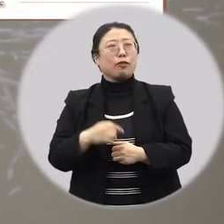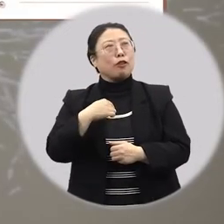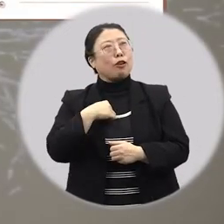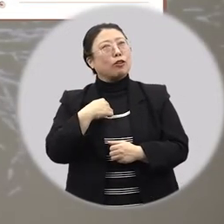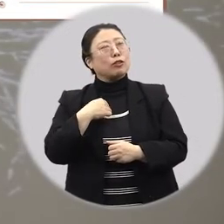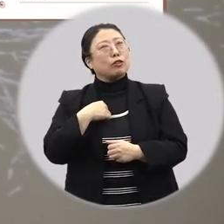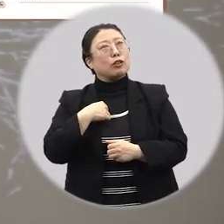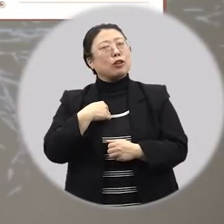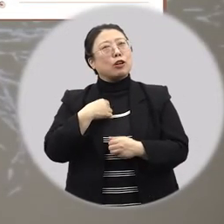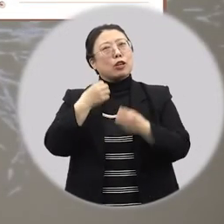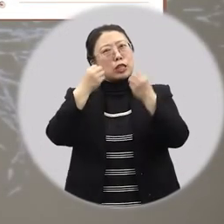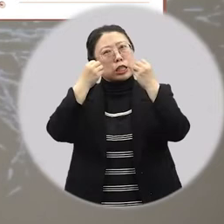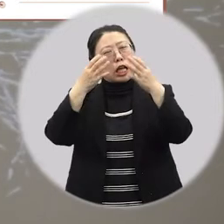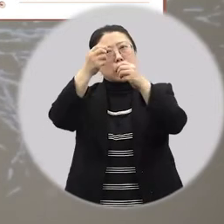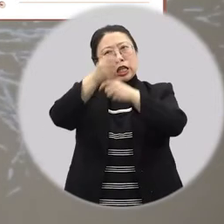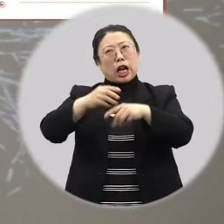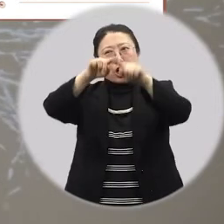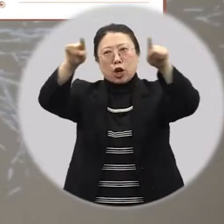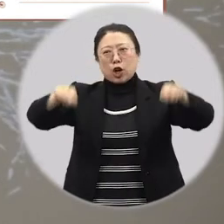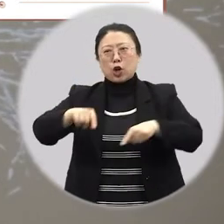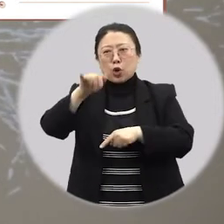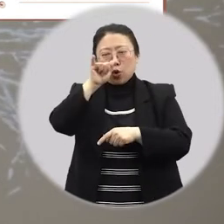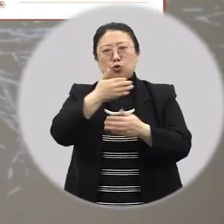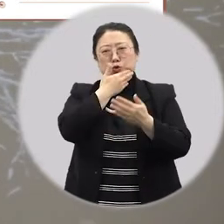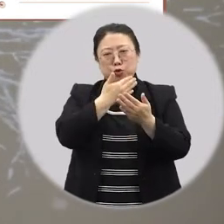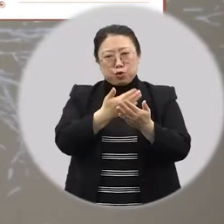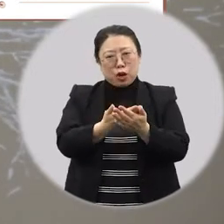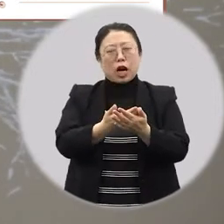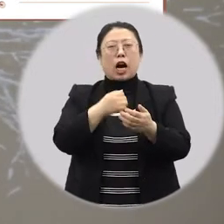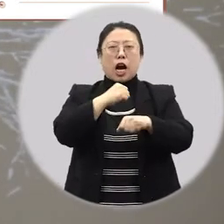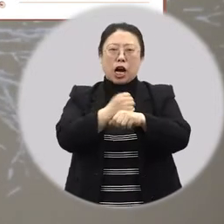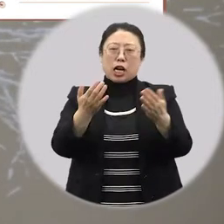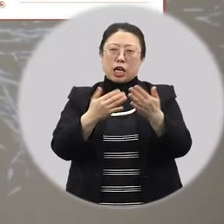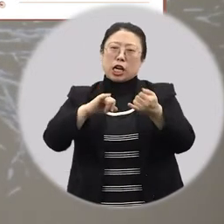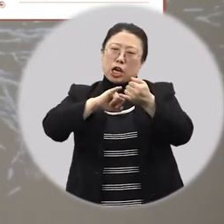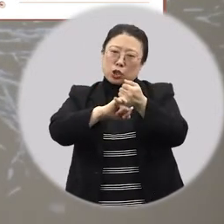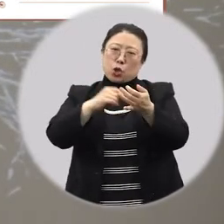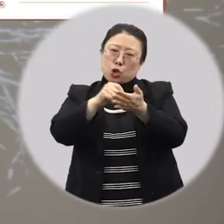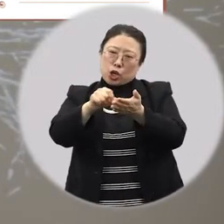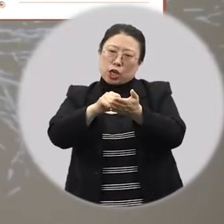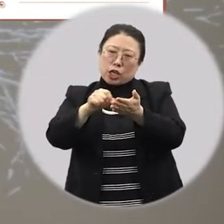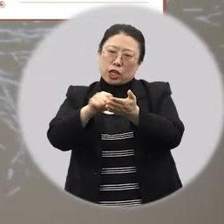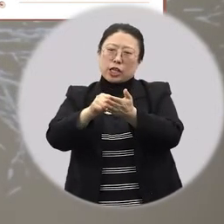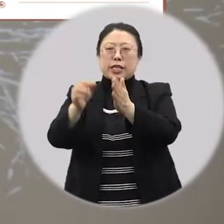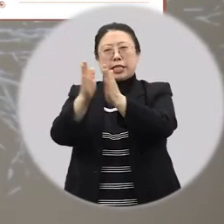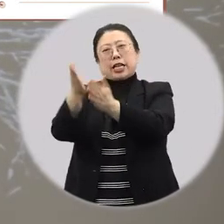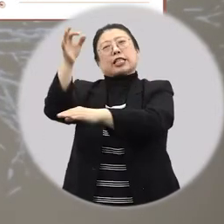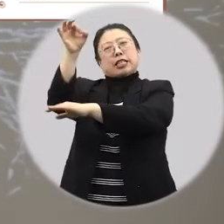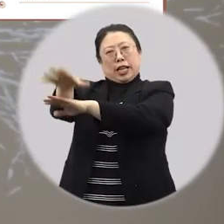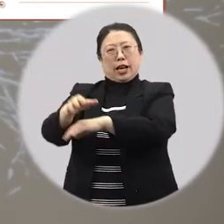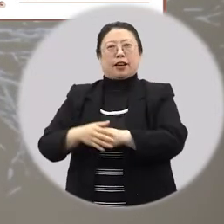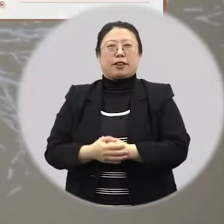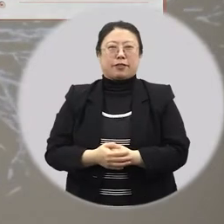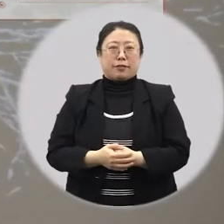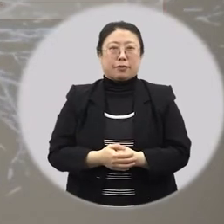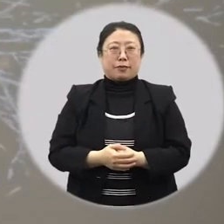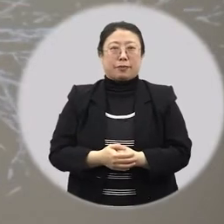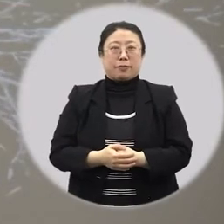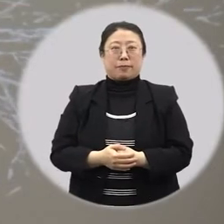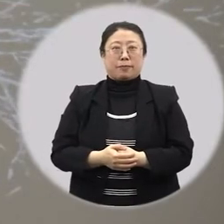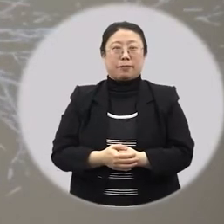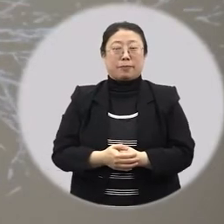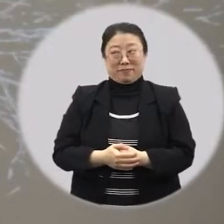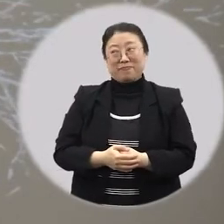저는 매일 새해 달력이 들어 있고 중요한 할 일이나 약속을 기록할 수 있는 다이어리를 샀어요